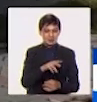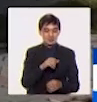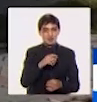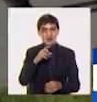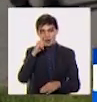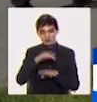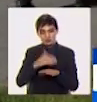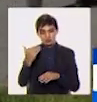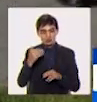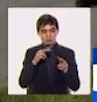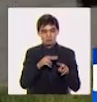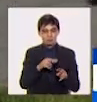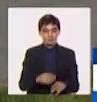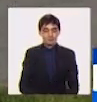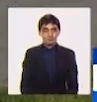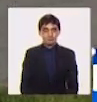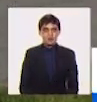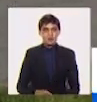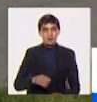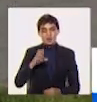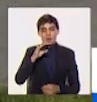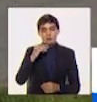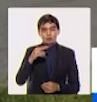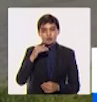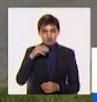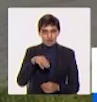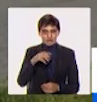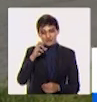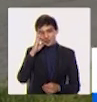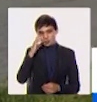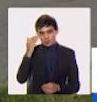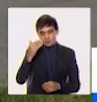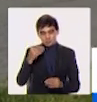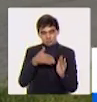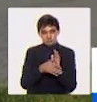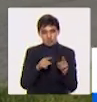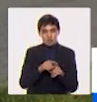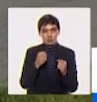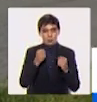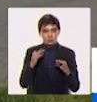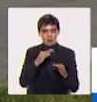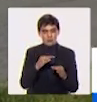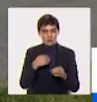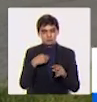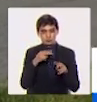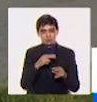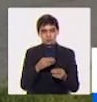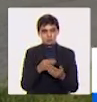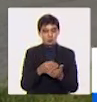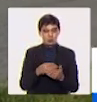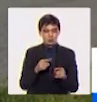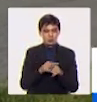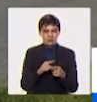әкімдіктің иелігінде. Жергілікті бюджеттен осы спорт объектілердің ұстау құны жоғары